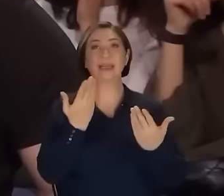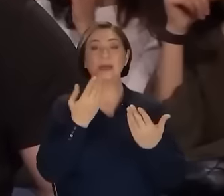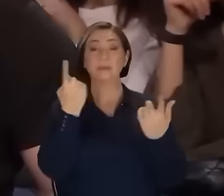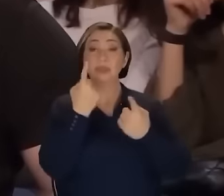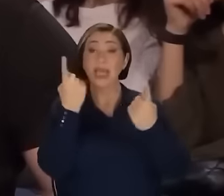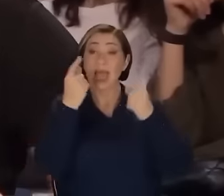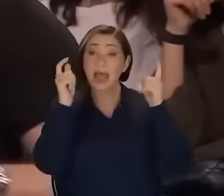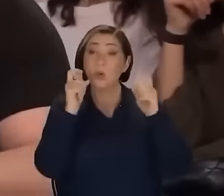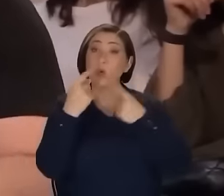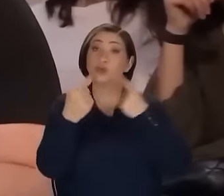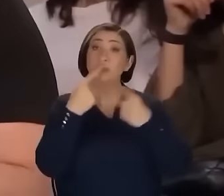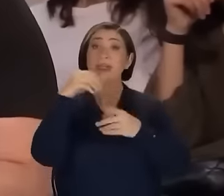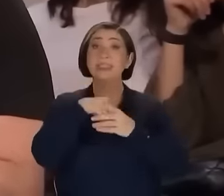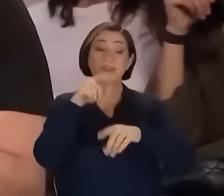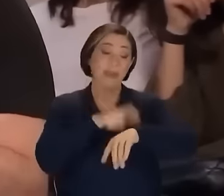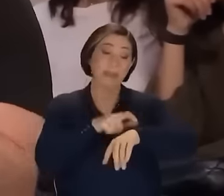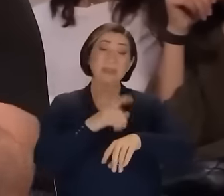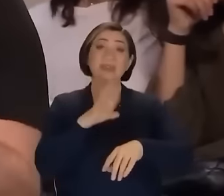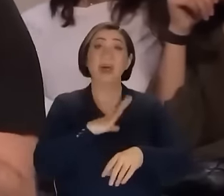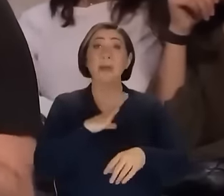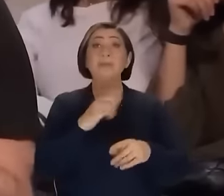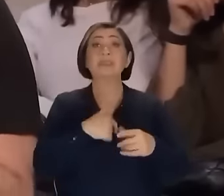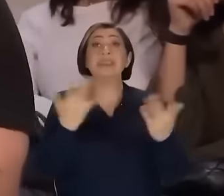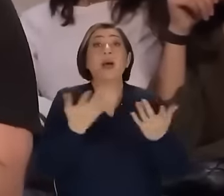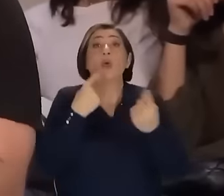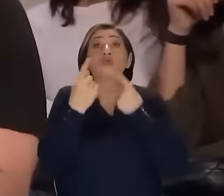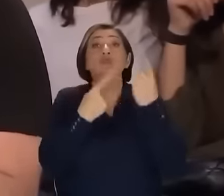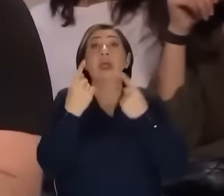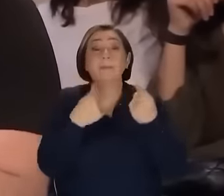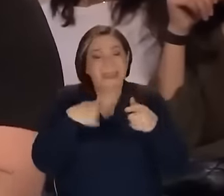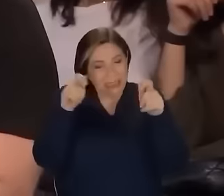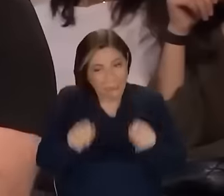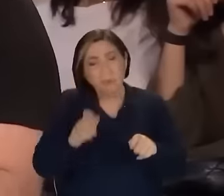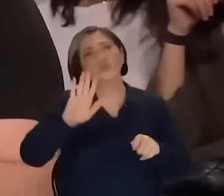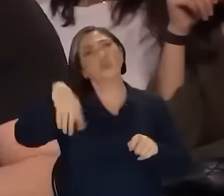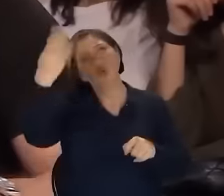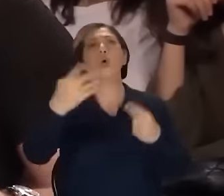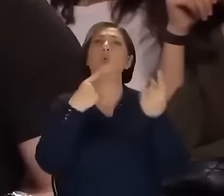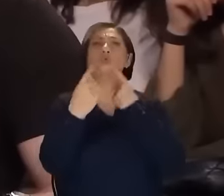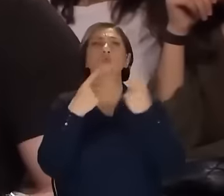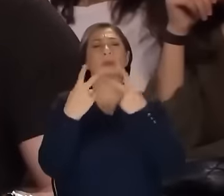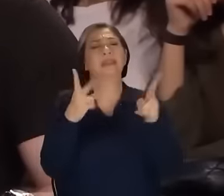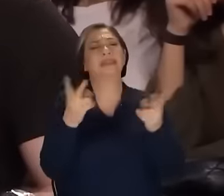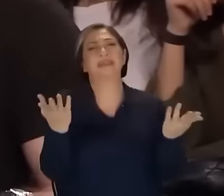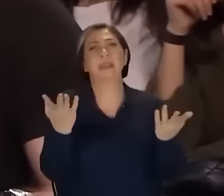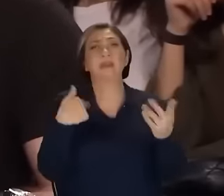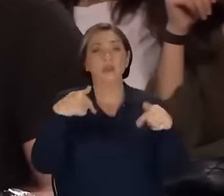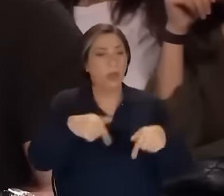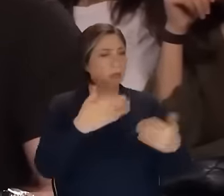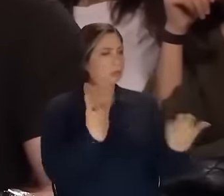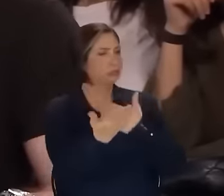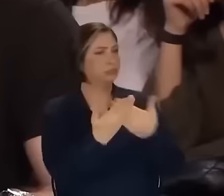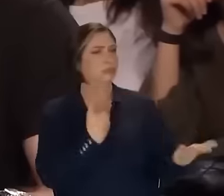bir şeyler, üzerine konuşmak için vaktimiz var. Ayrıca biz niye konuşalım ki? Biz yapalım, sonra konuşulur yani. Biz nasıl şu